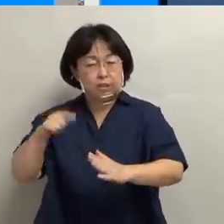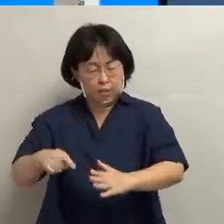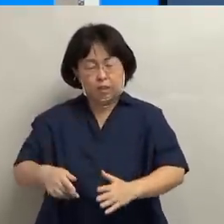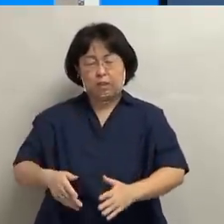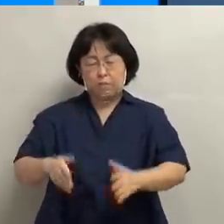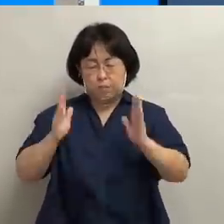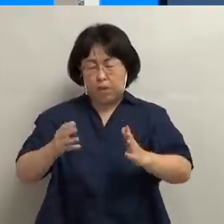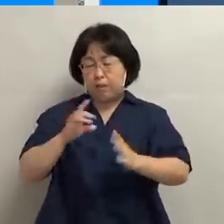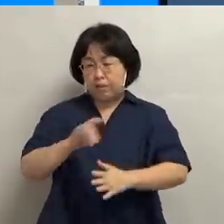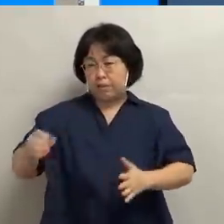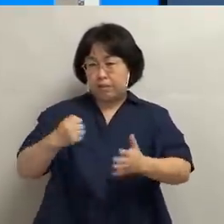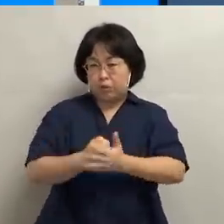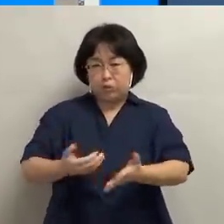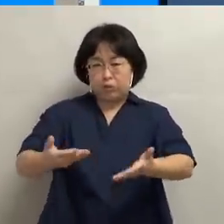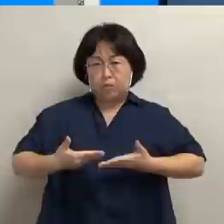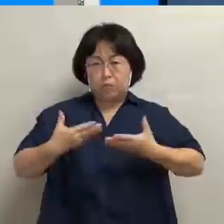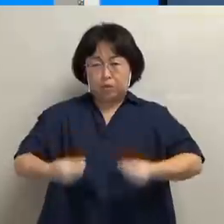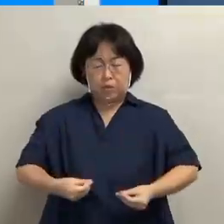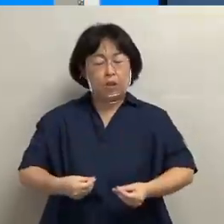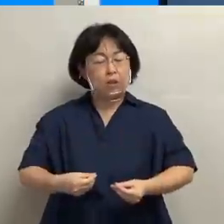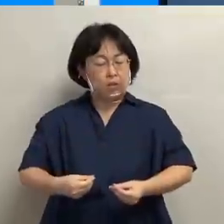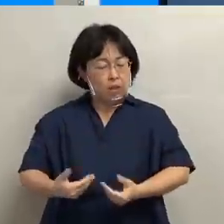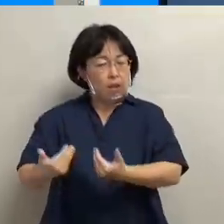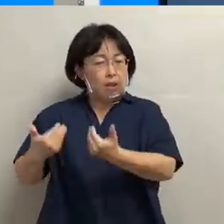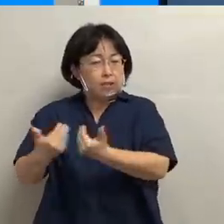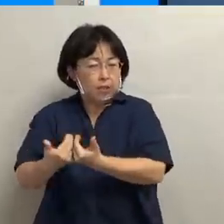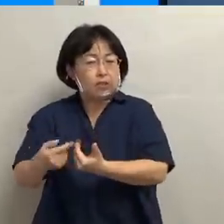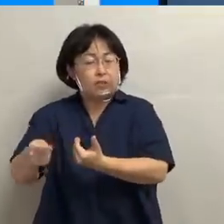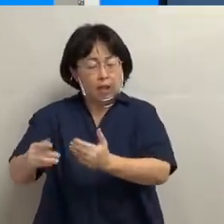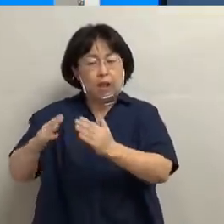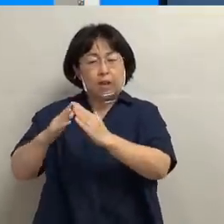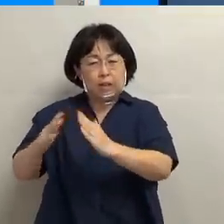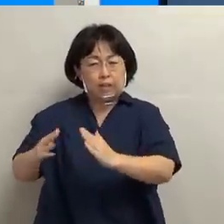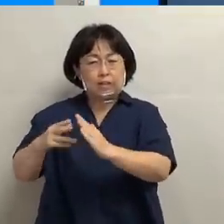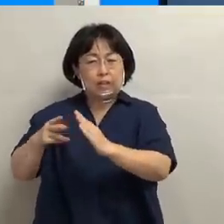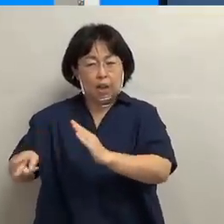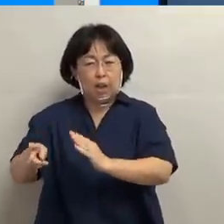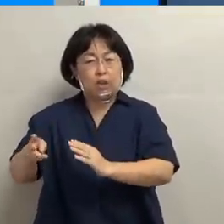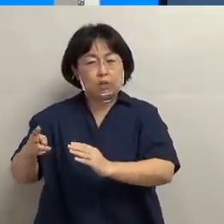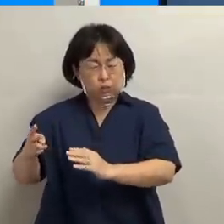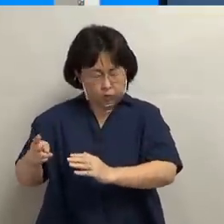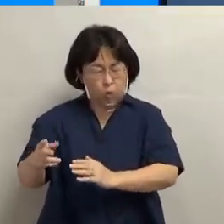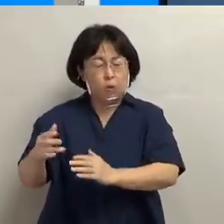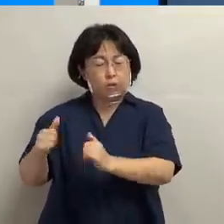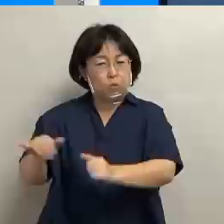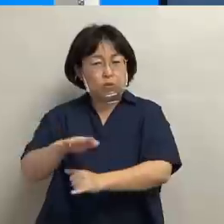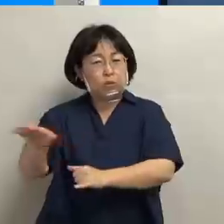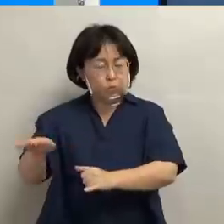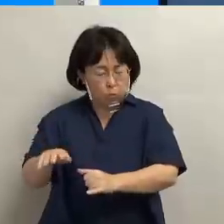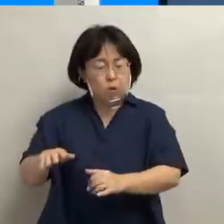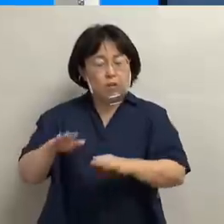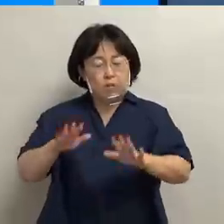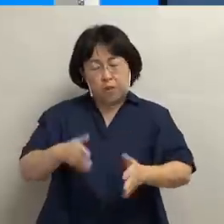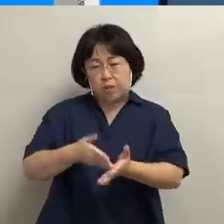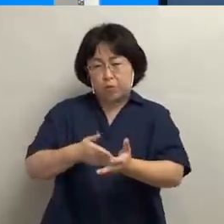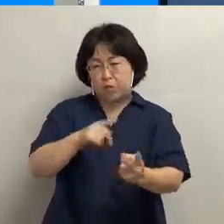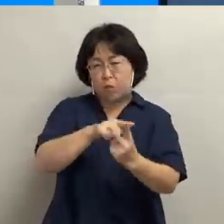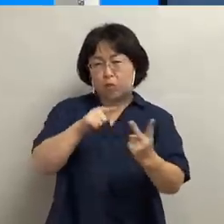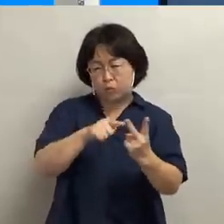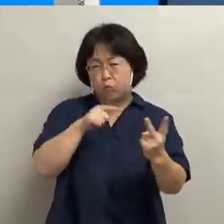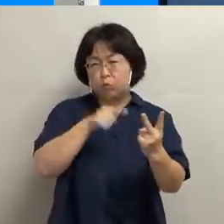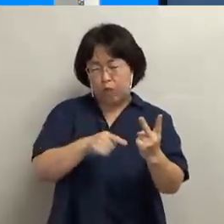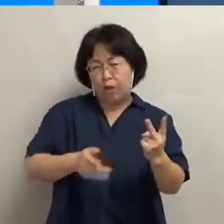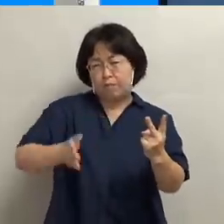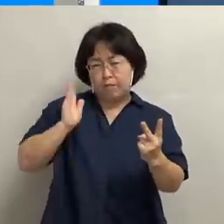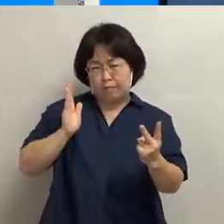た唯一反対された会派の2人についても今申し上げた2点については賛成で三